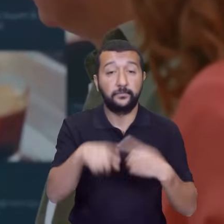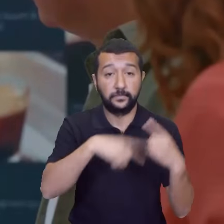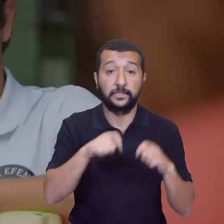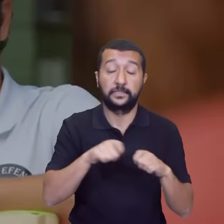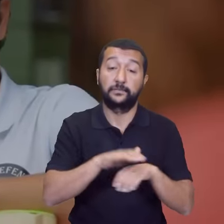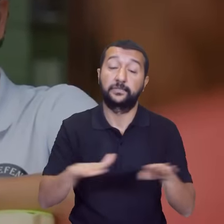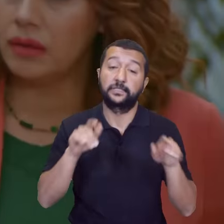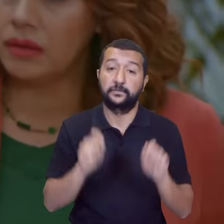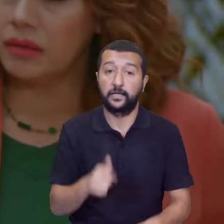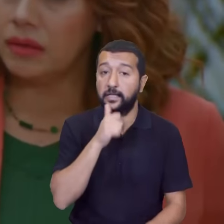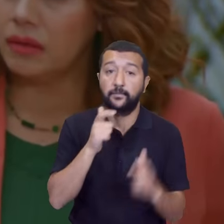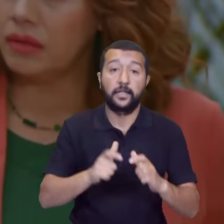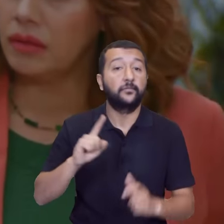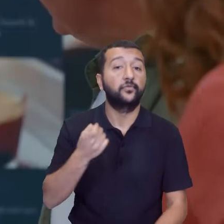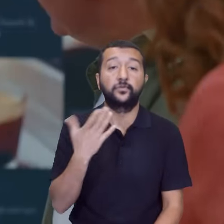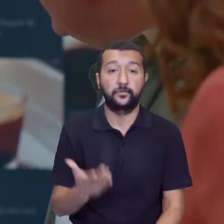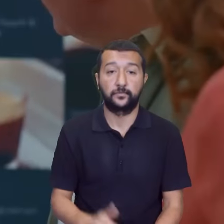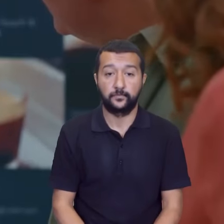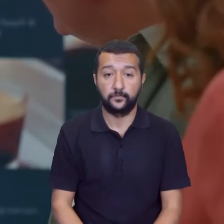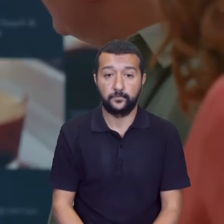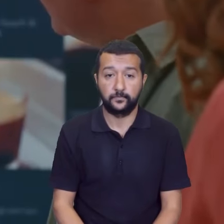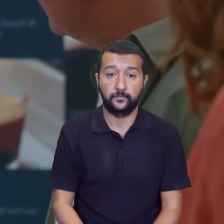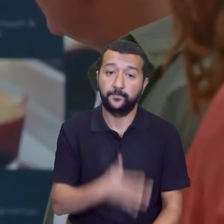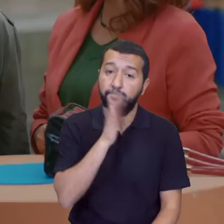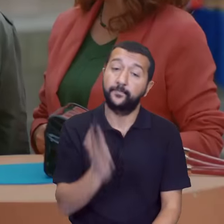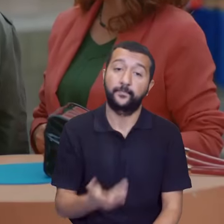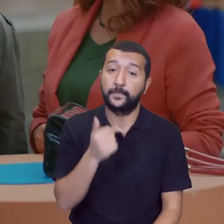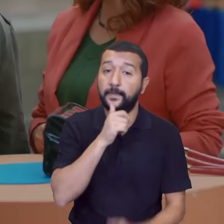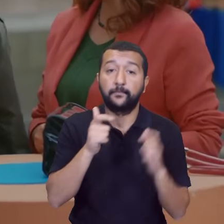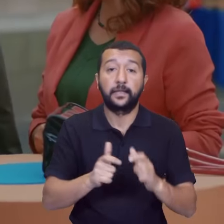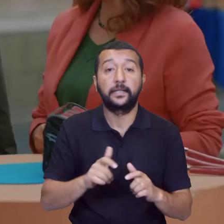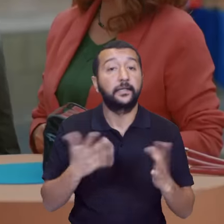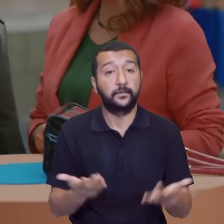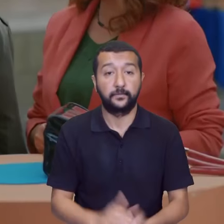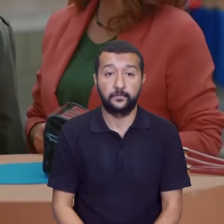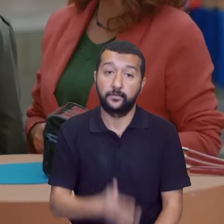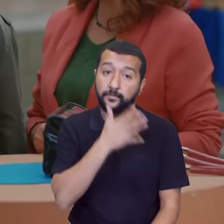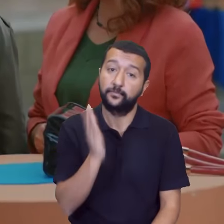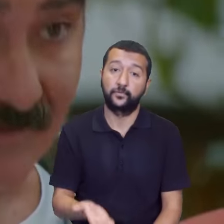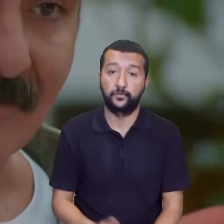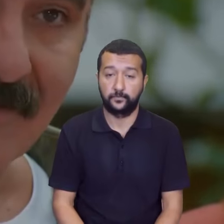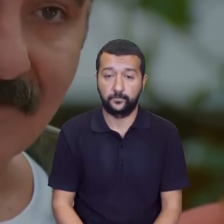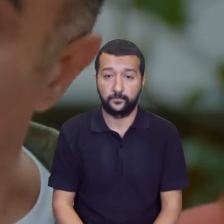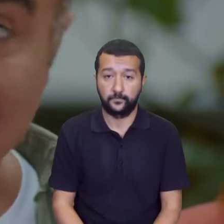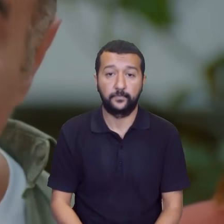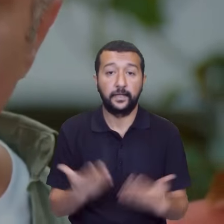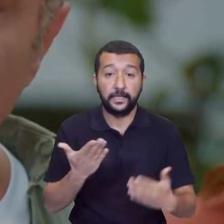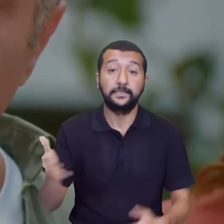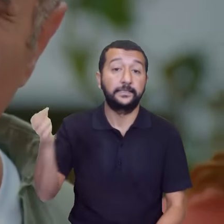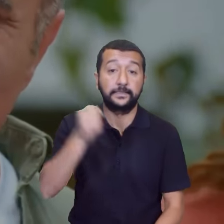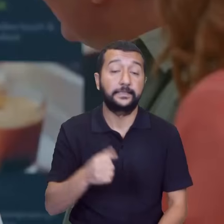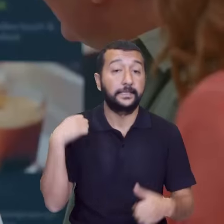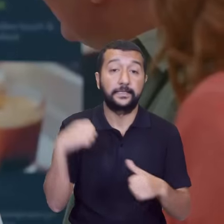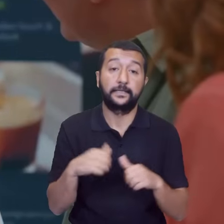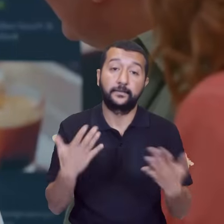işi bitireceğiz. Adamı nereden bulacağız peki? Bilmiyorum. Adam nerede peki? Bilmiyorum. Nasıl geri